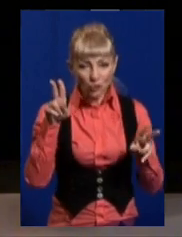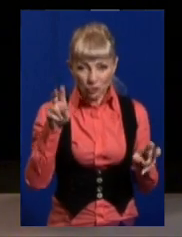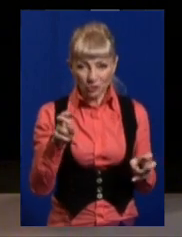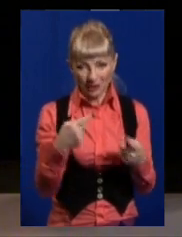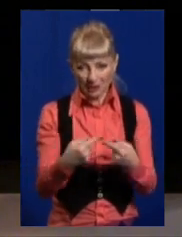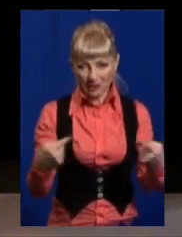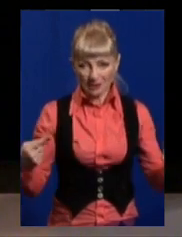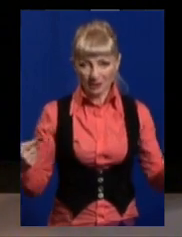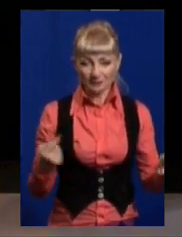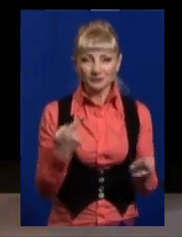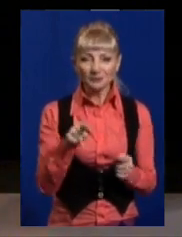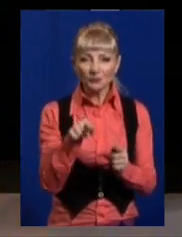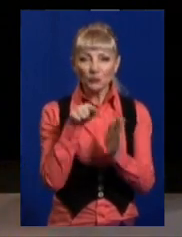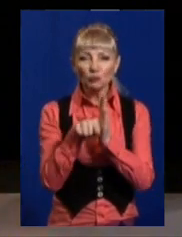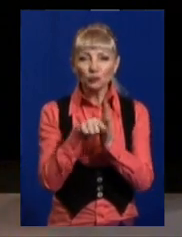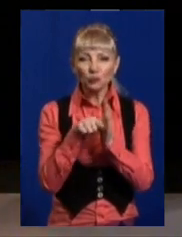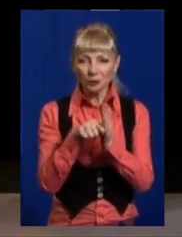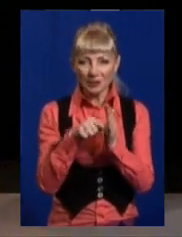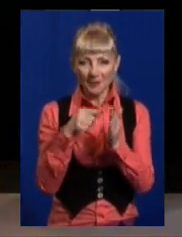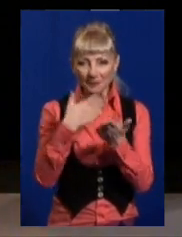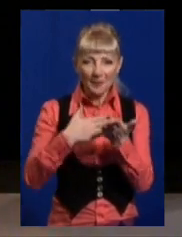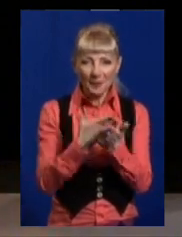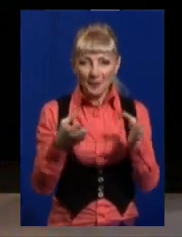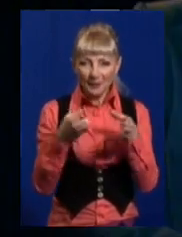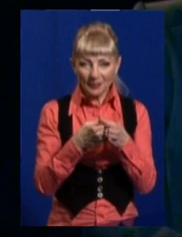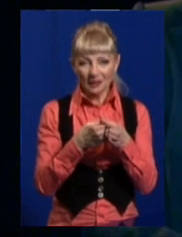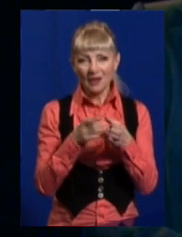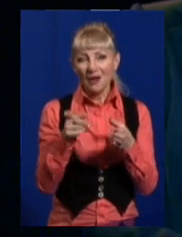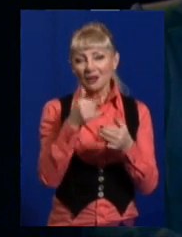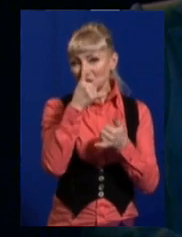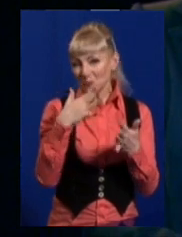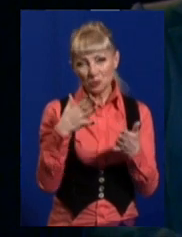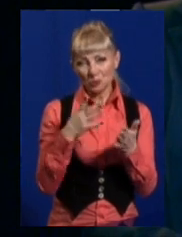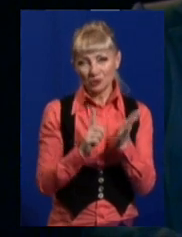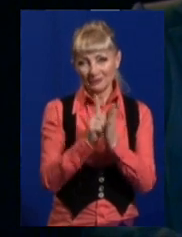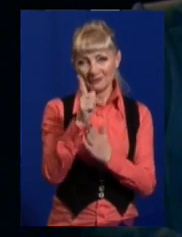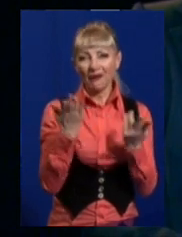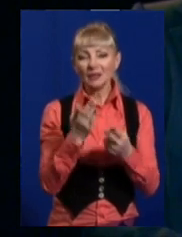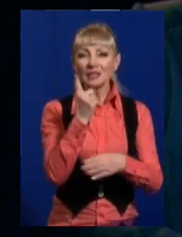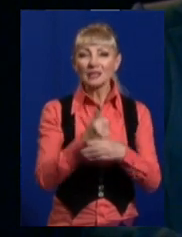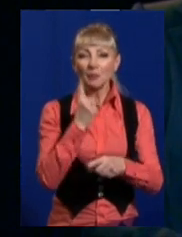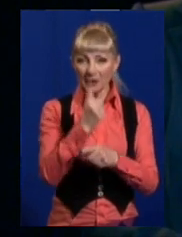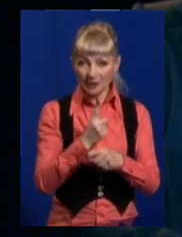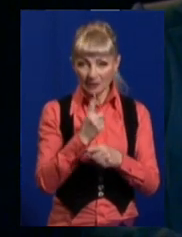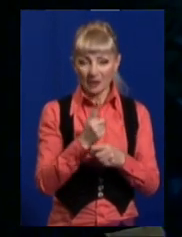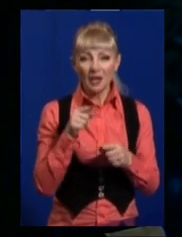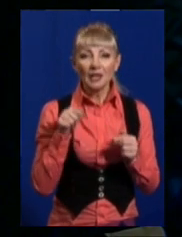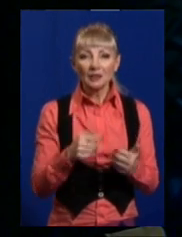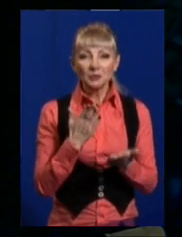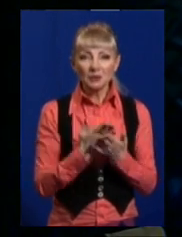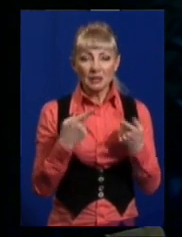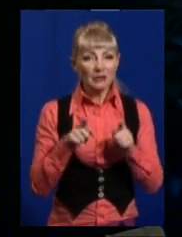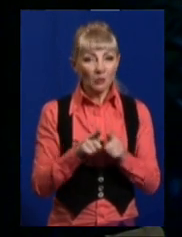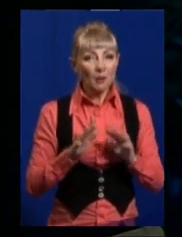погляду такої внутрішньопартійної демократії, воно не може вести певних санкцій. Це, по-перше, є такий неформальний